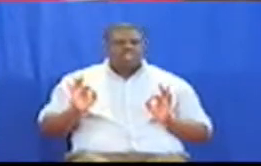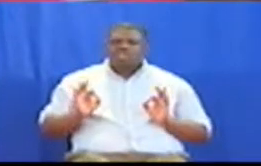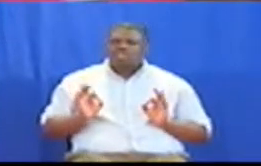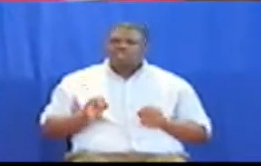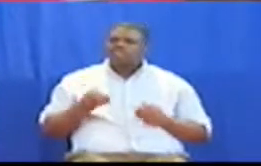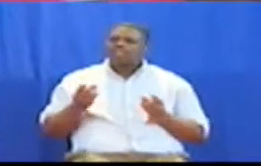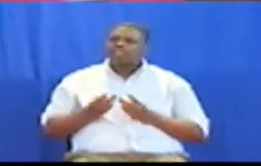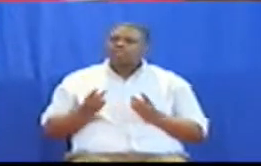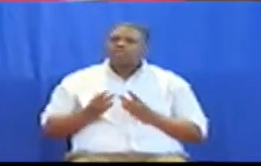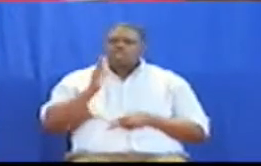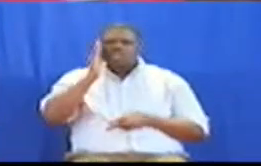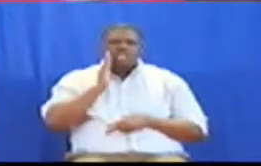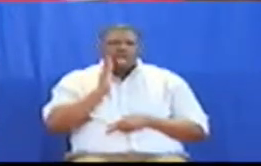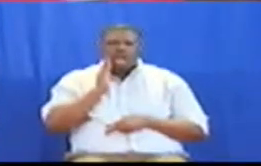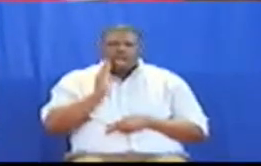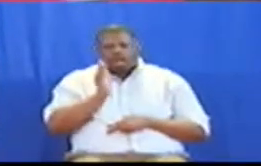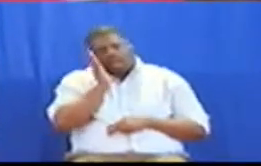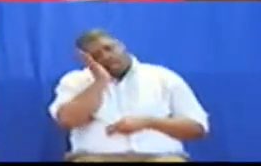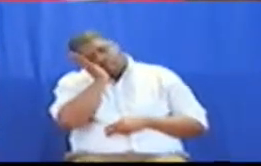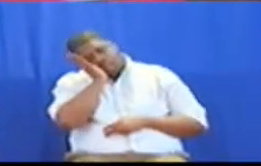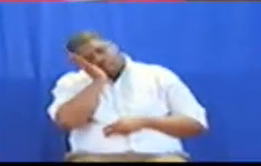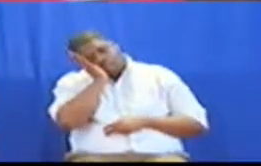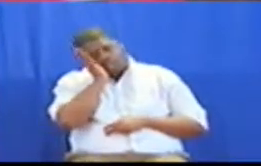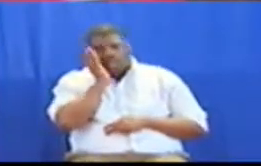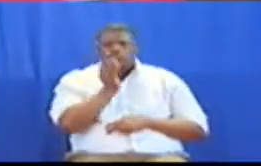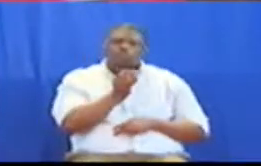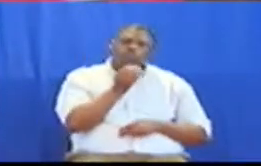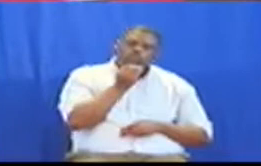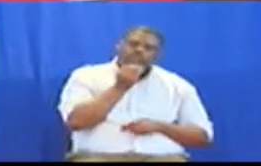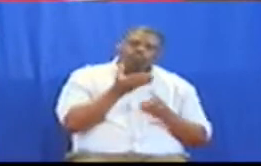kulala bure anayedai kuoa. Mheshimiwa Spika,